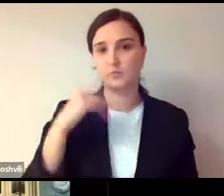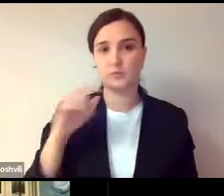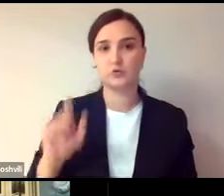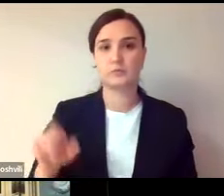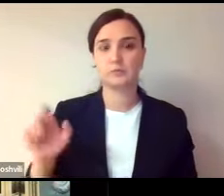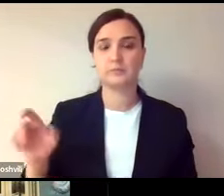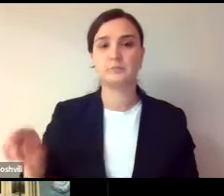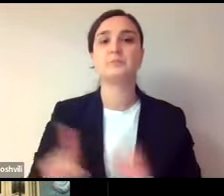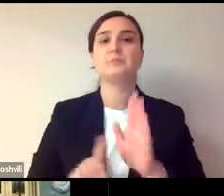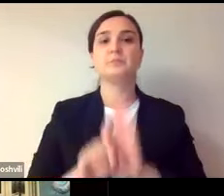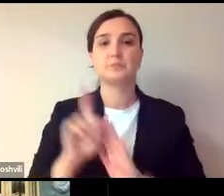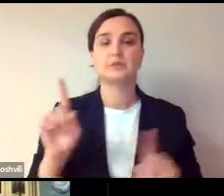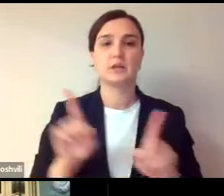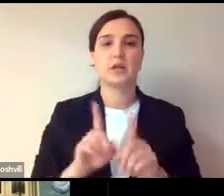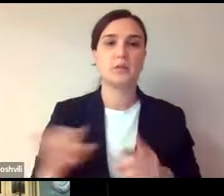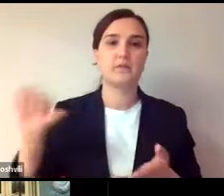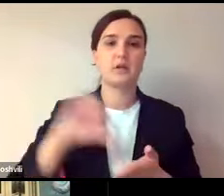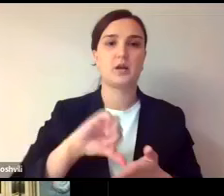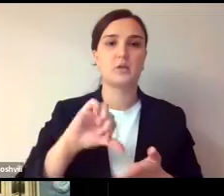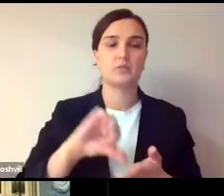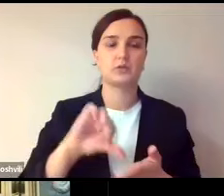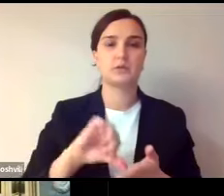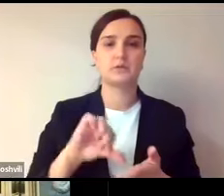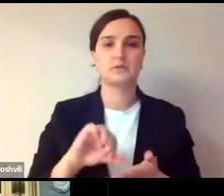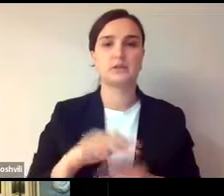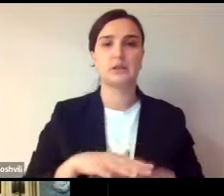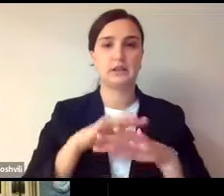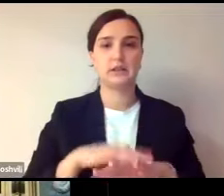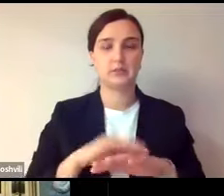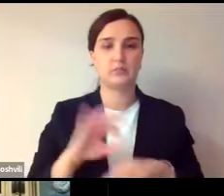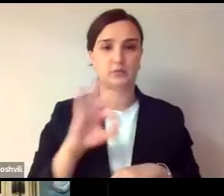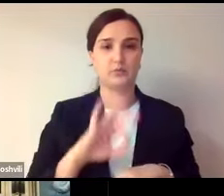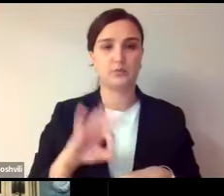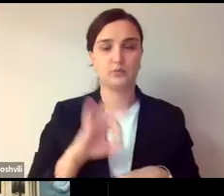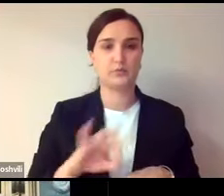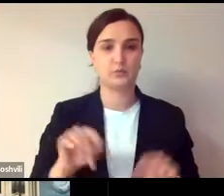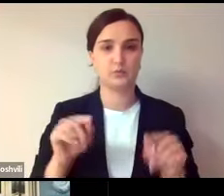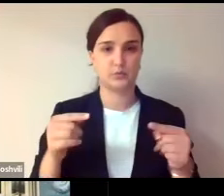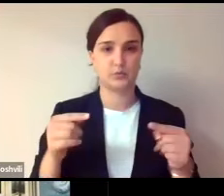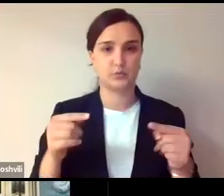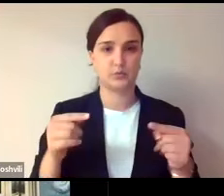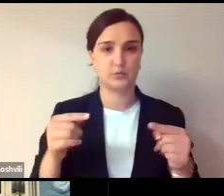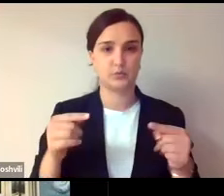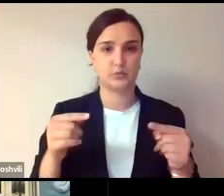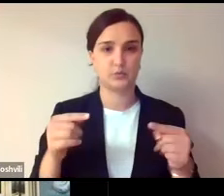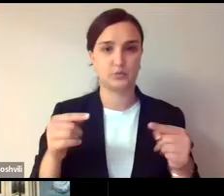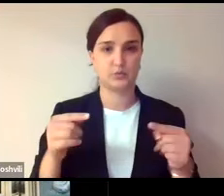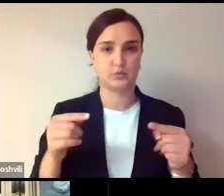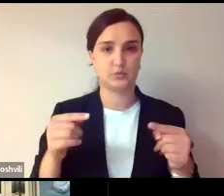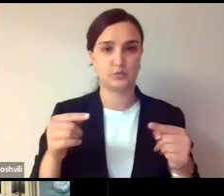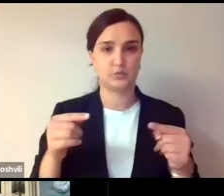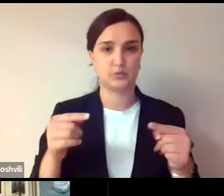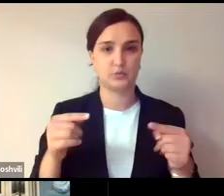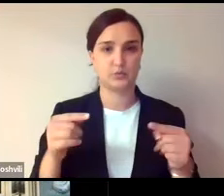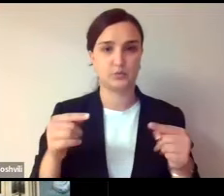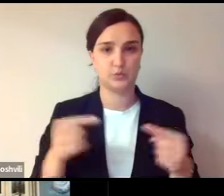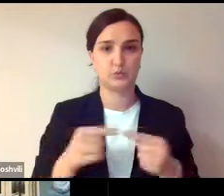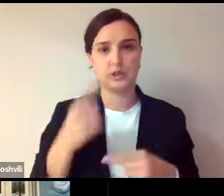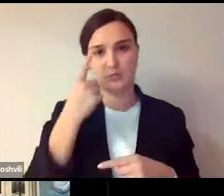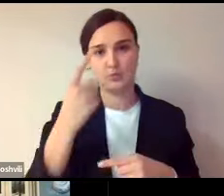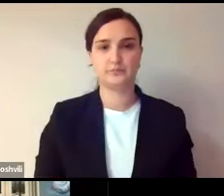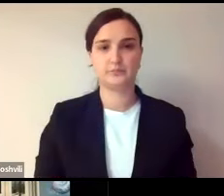ესეთი გამოსვლები, აი ამ პოსტების საქმესთან დაკავშირებით, აი ზუსტად აი ამ მოწოდებით, რომ ჩვენ რას პირდებით,